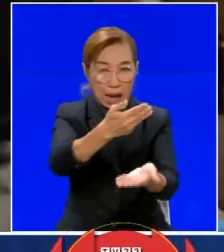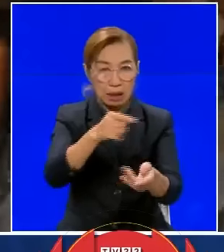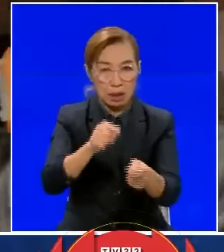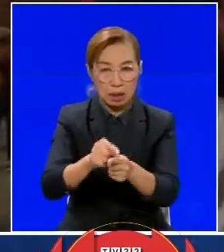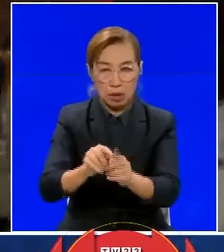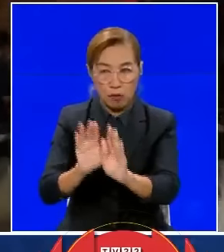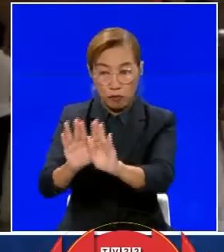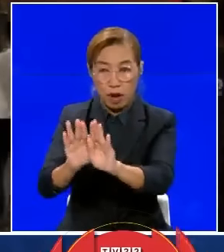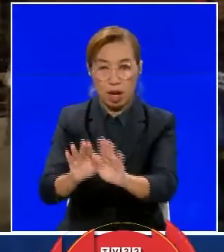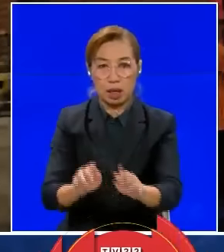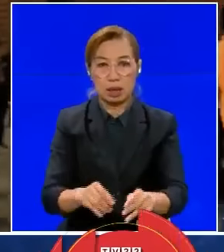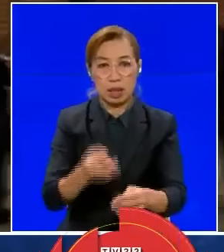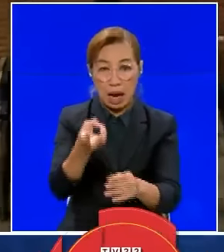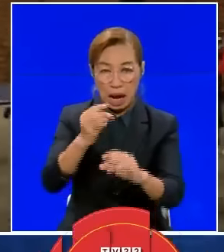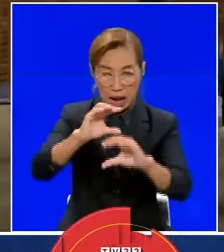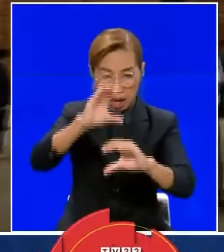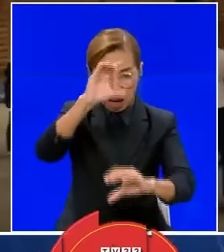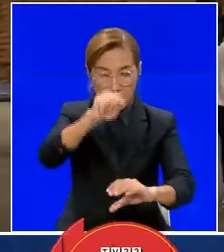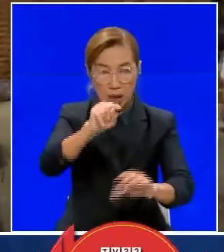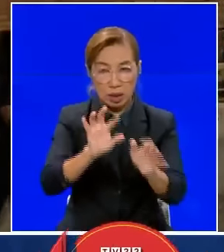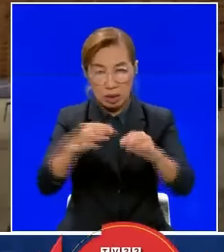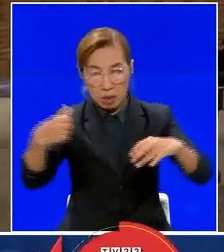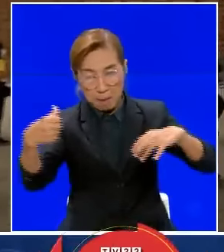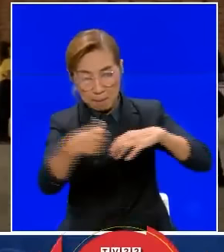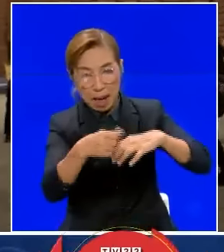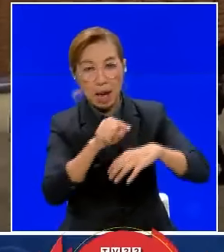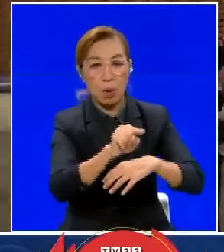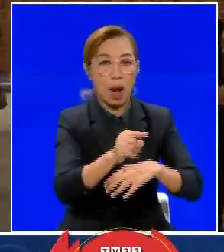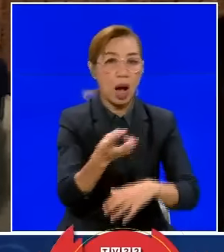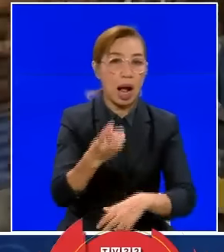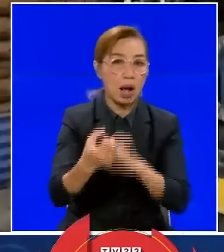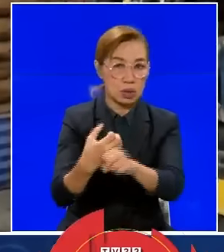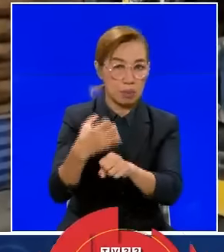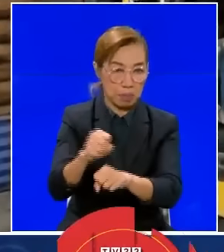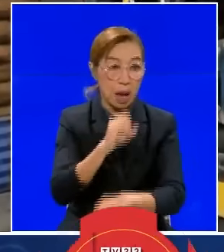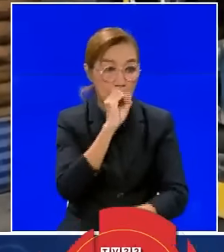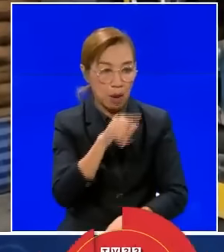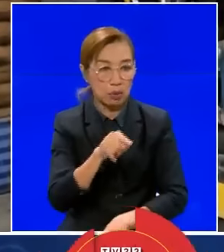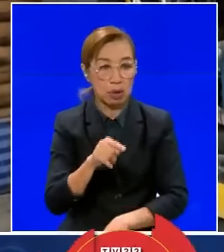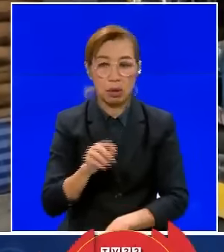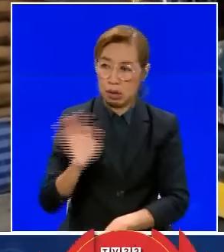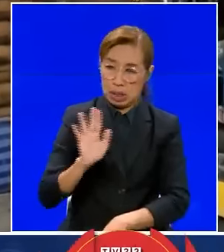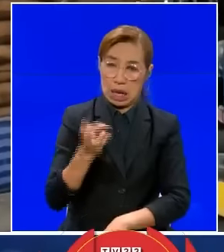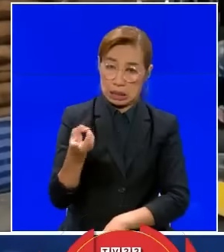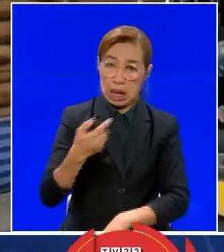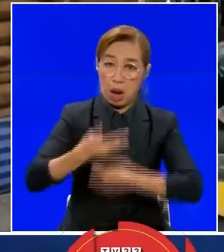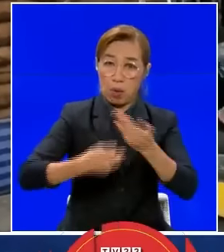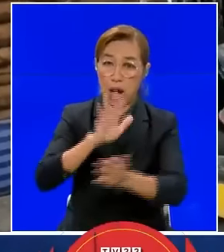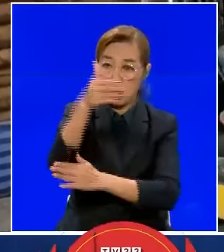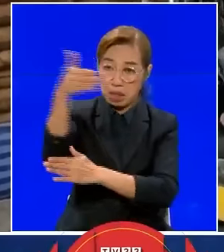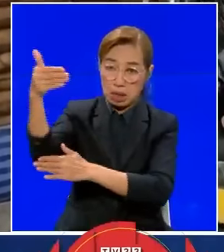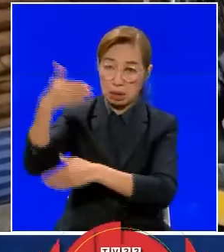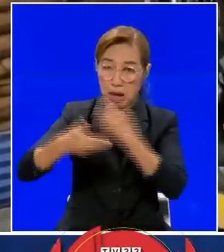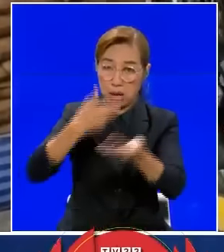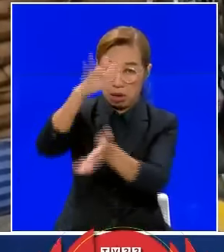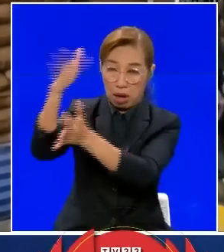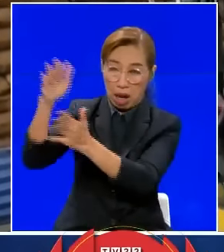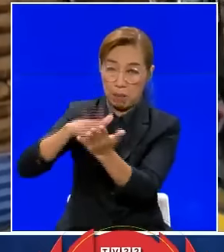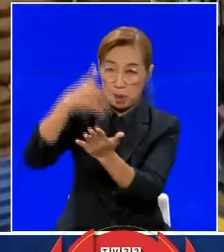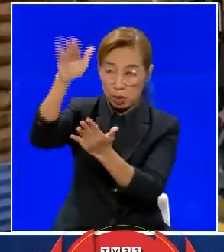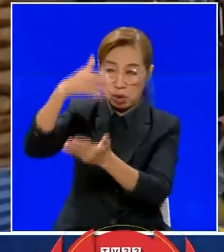หน่อยว่าข้าวล็อตนี้ได้มาจากการประมูลเวอร์ชั่น 10ปีเออแต่อนี้เค้าขายต่างประเทศรือเปล่าอ่าก็นี่ก็ท่านรองนายกบอกว่า